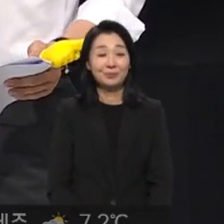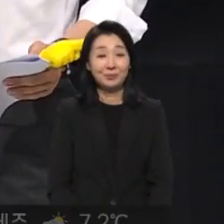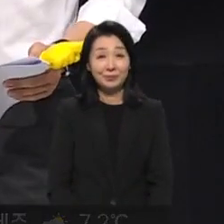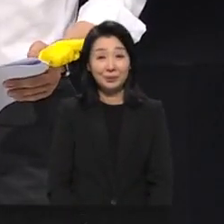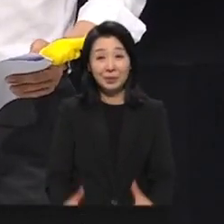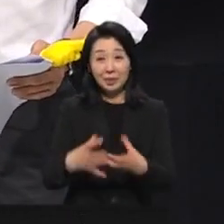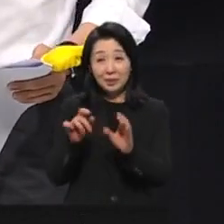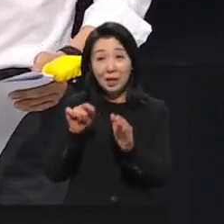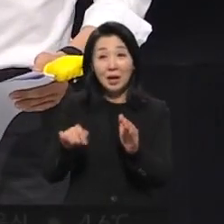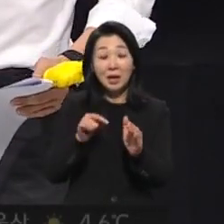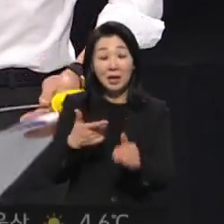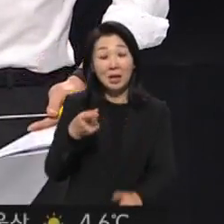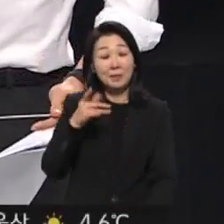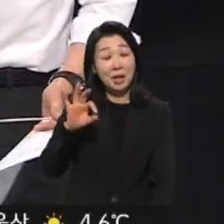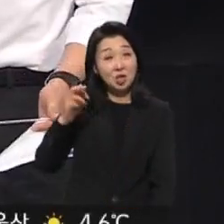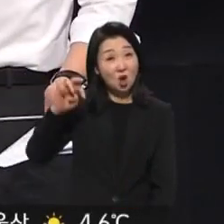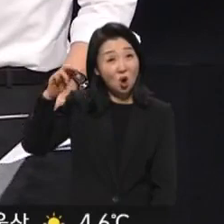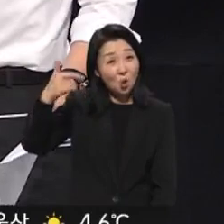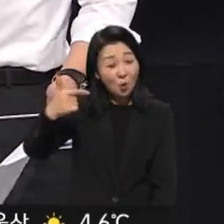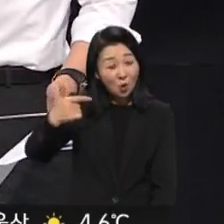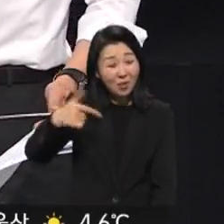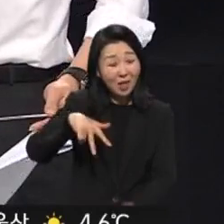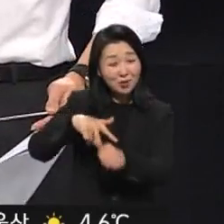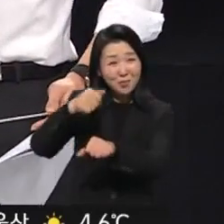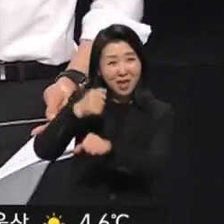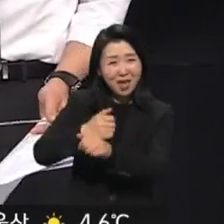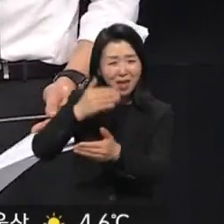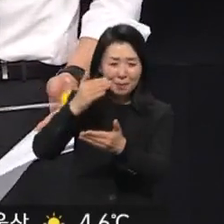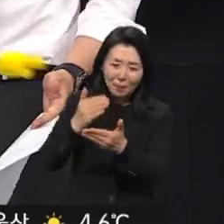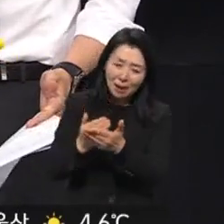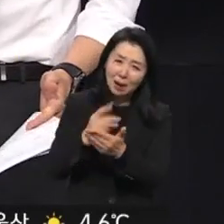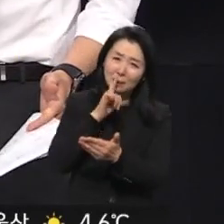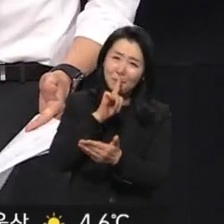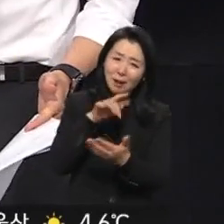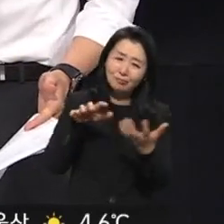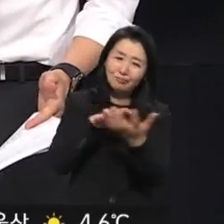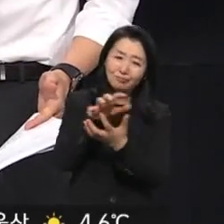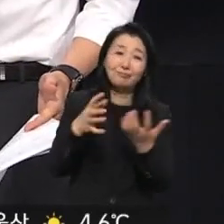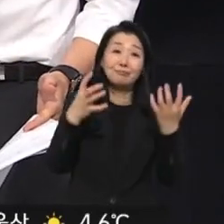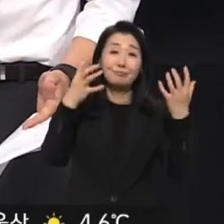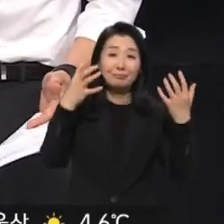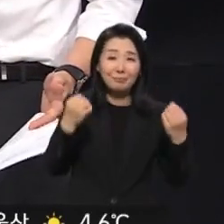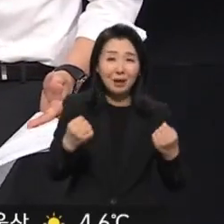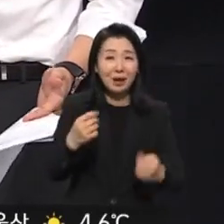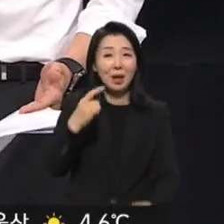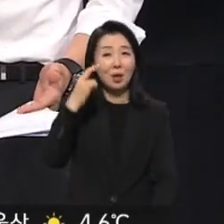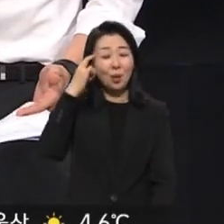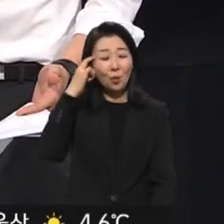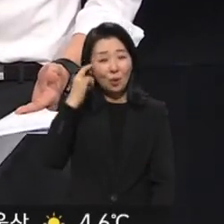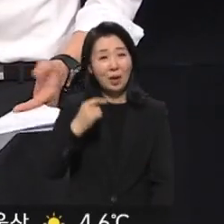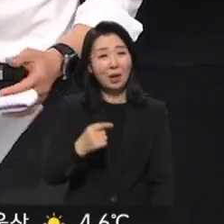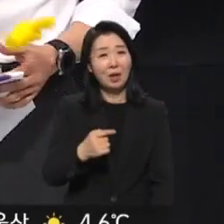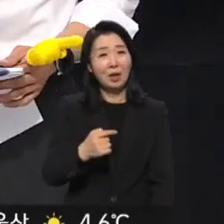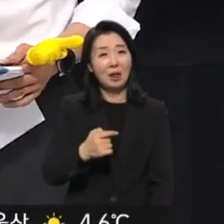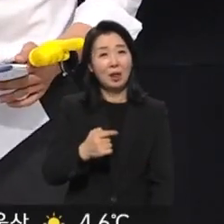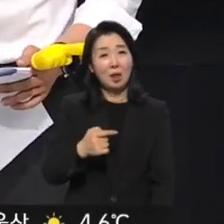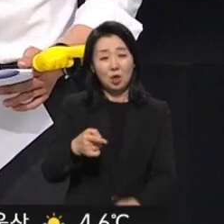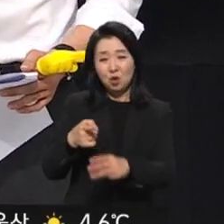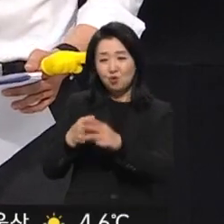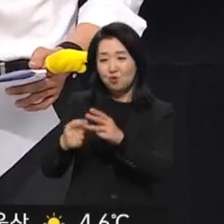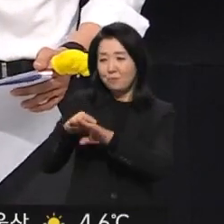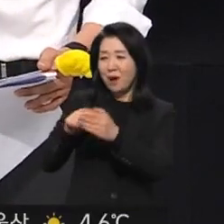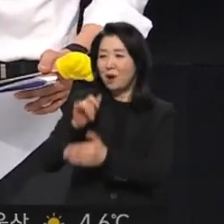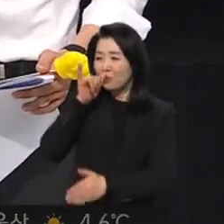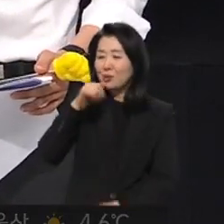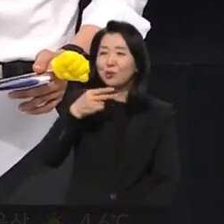당내에서도 이 나 부위원장의 행보를 두고 전망이 엇갈립니다. 이 나 부위원장이 윤심이 자신에게 있는지 확신이 없기